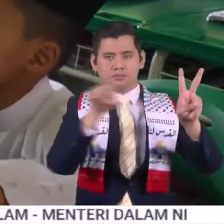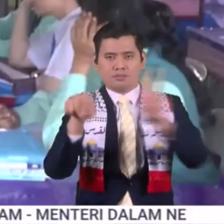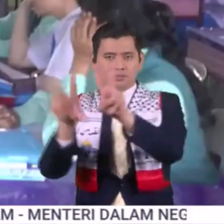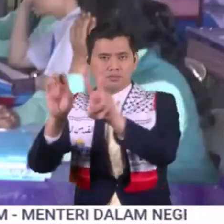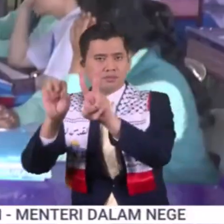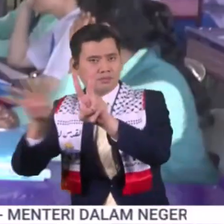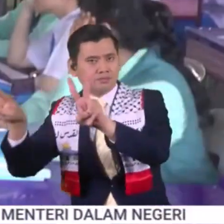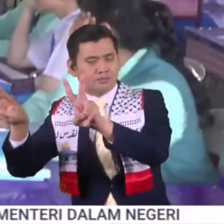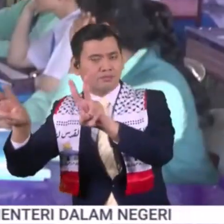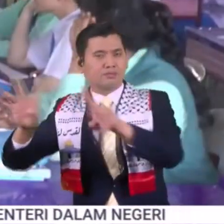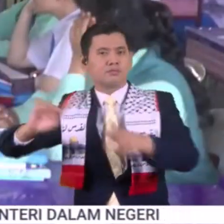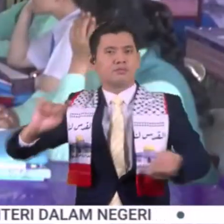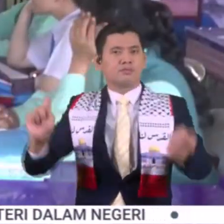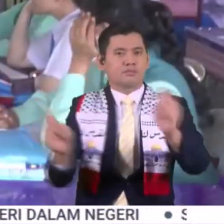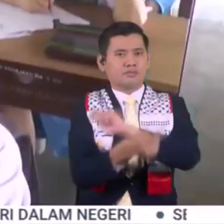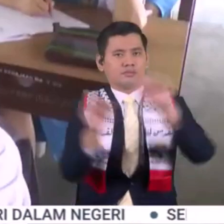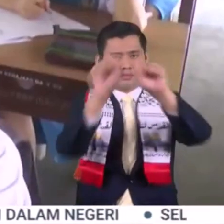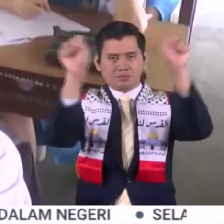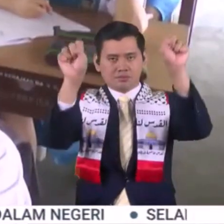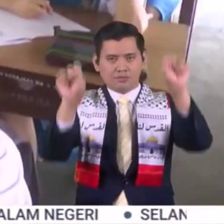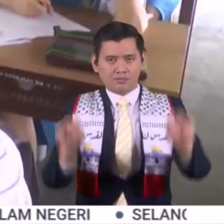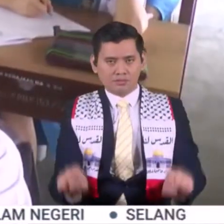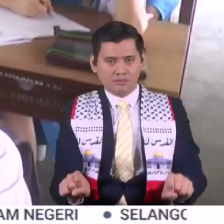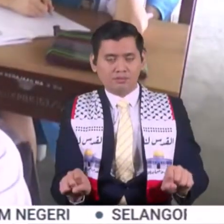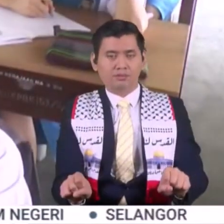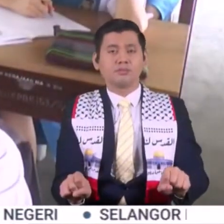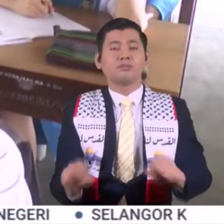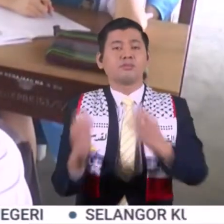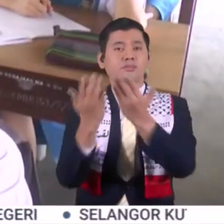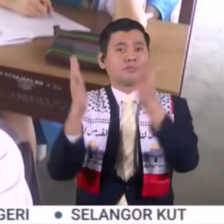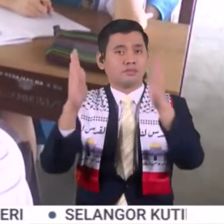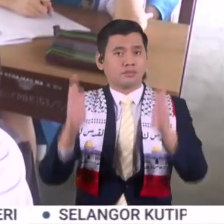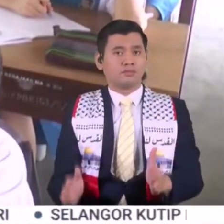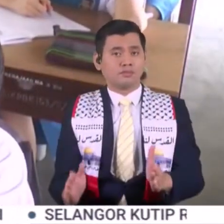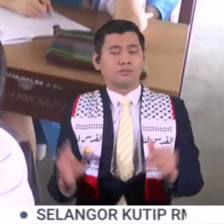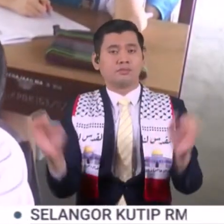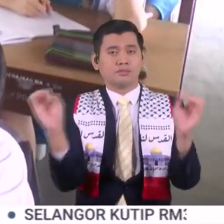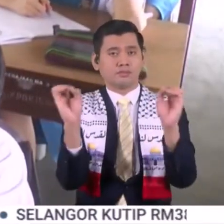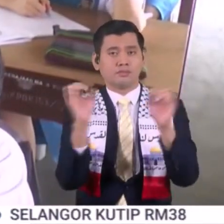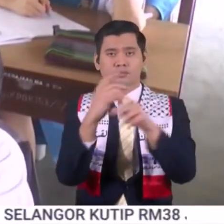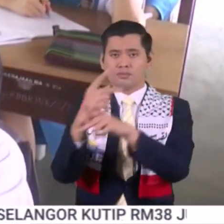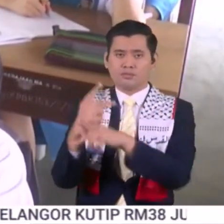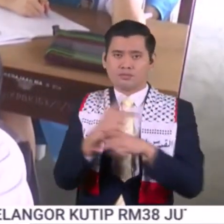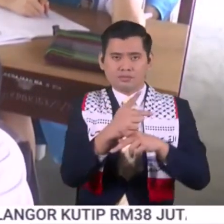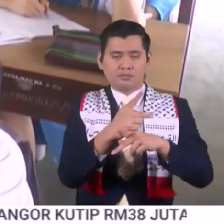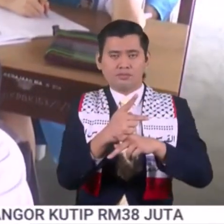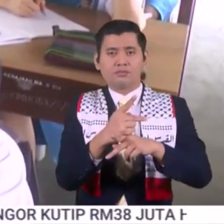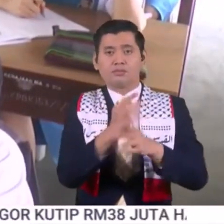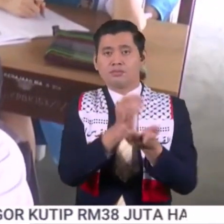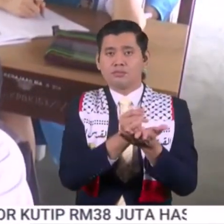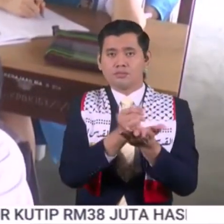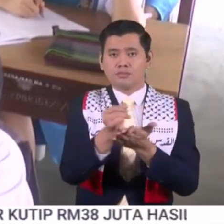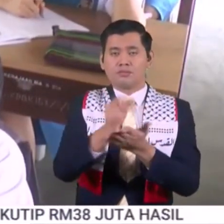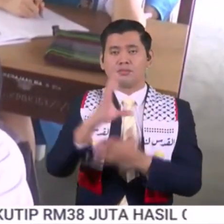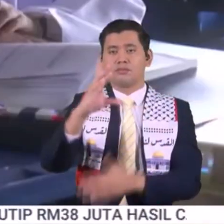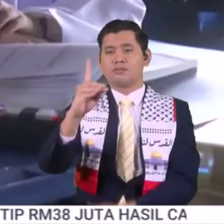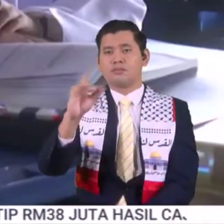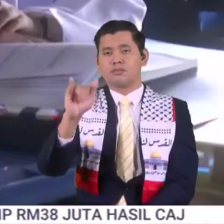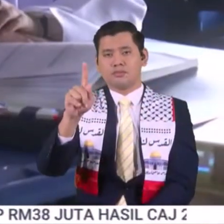2023-2024. Ia menggantikan sistem aplikasi pengkalan data murid yang tidak memiliki kawalan integriti data.